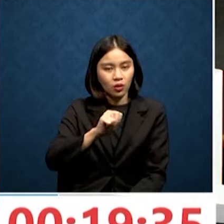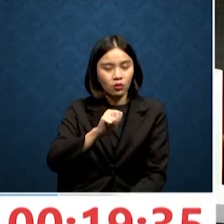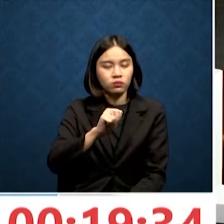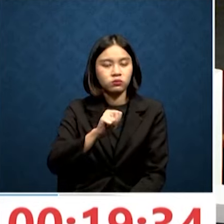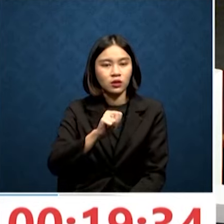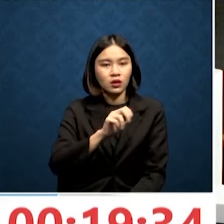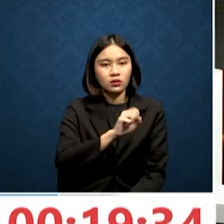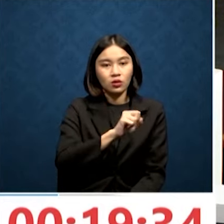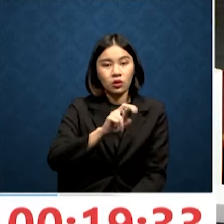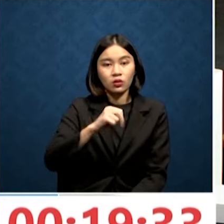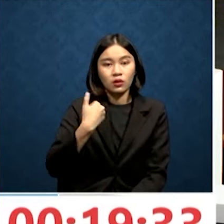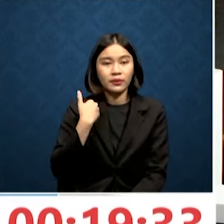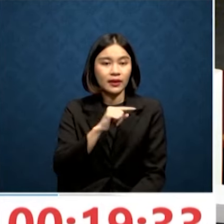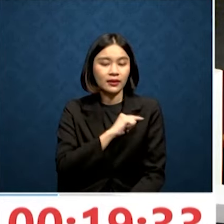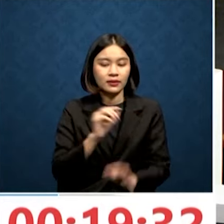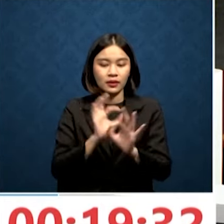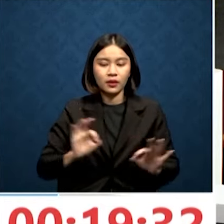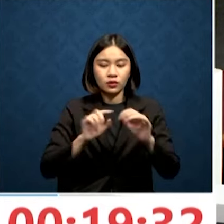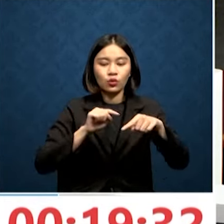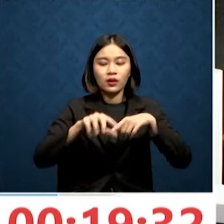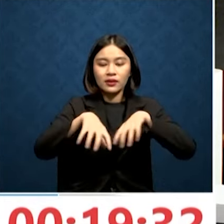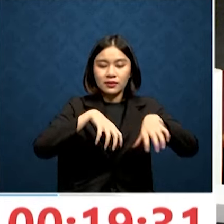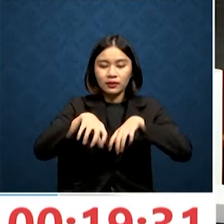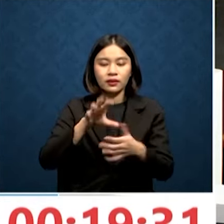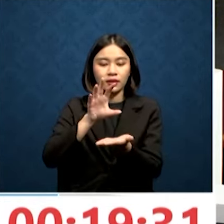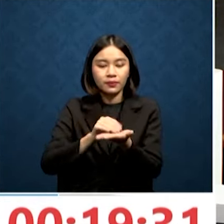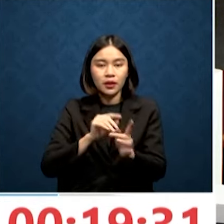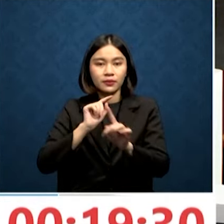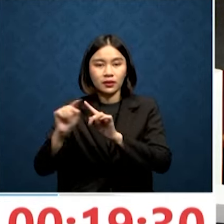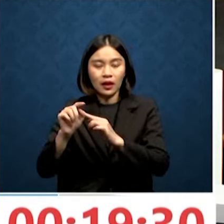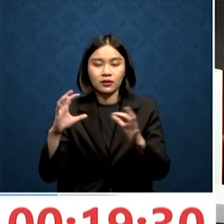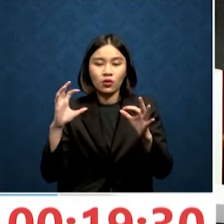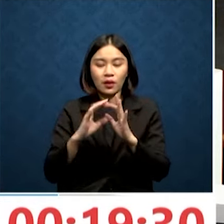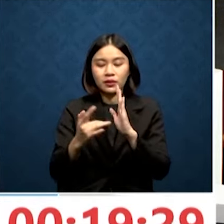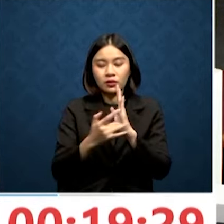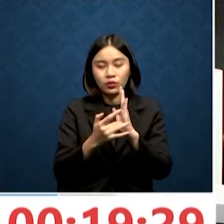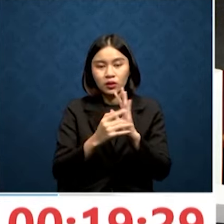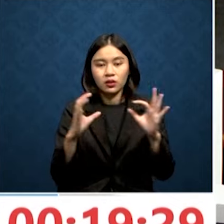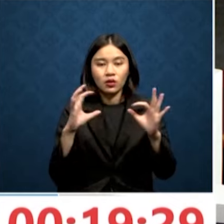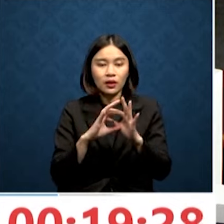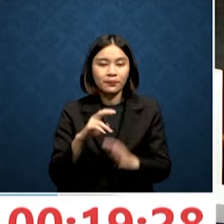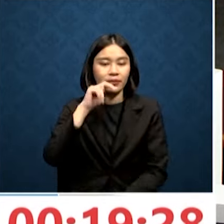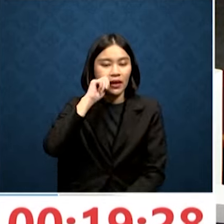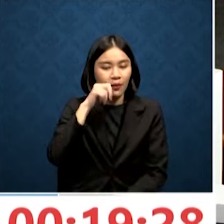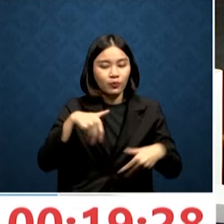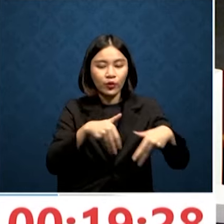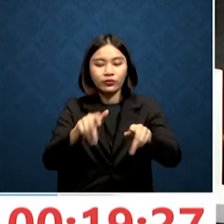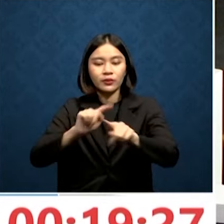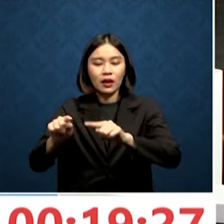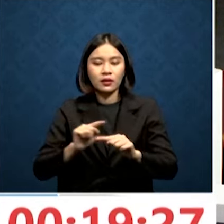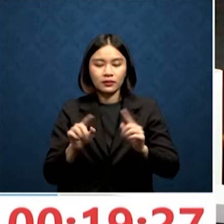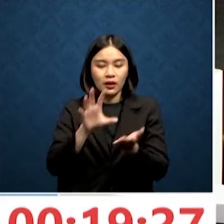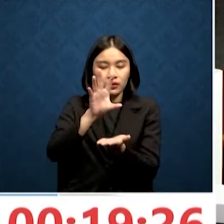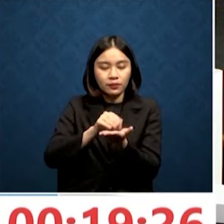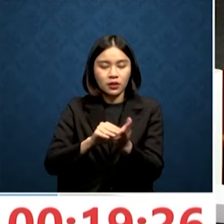แม้สศน.จะมีบทบาทสำคัญในการจัดการข้อมูลสารสนเทศเกี่ยวกับทรัพยากรน้ำแต่การเก็บรวบร